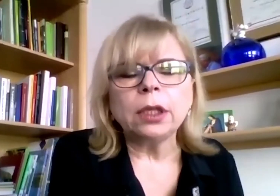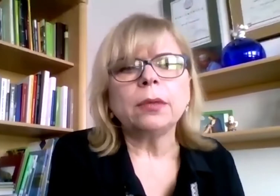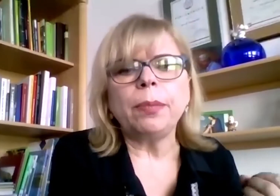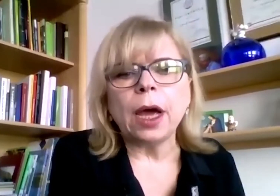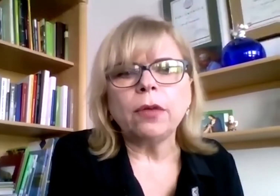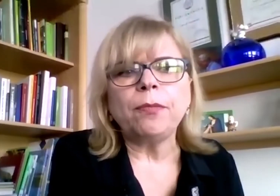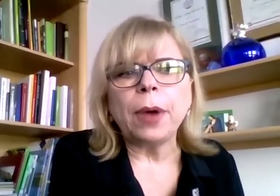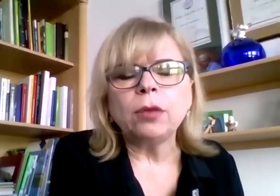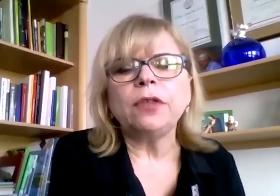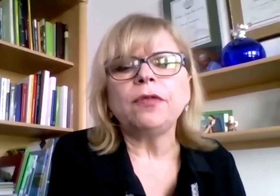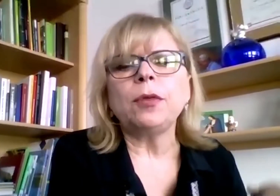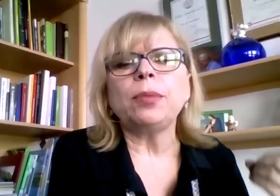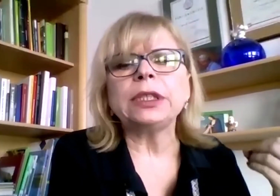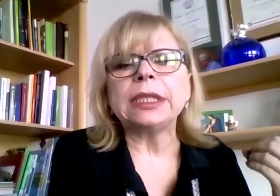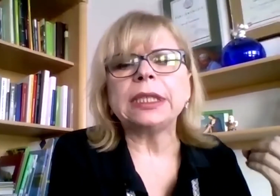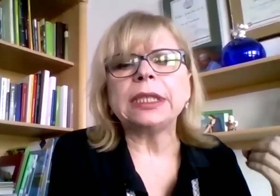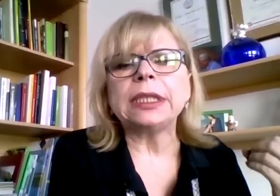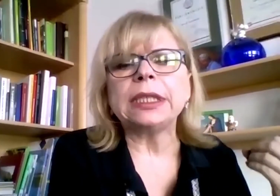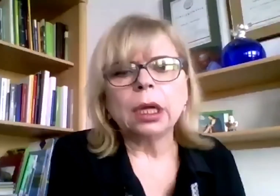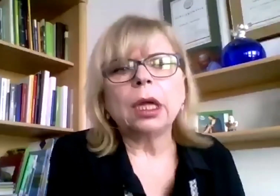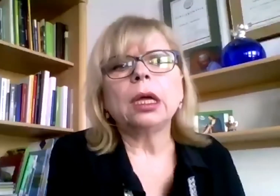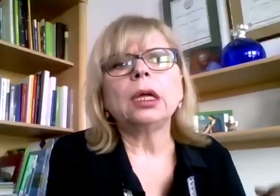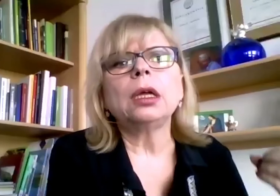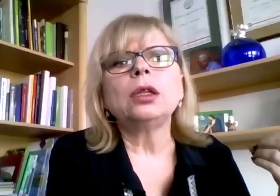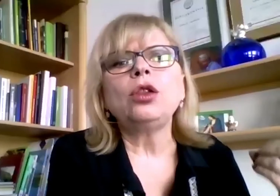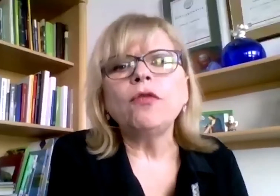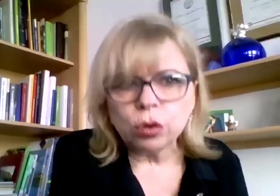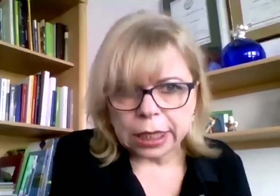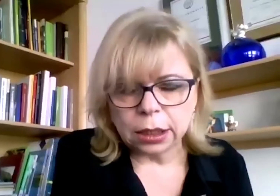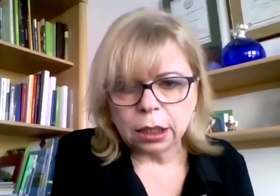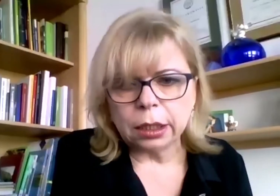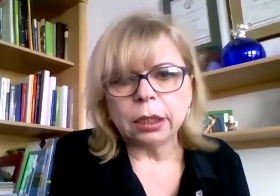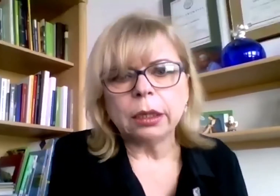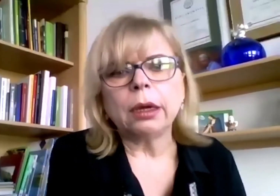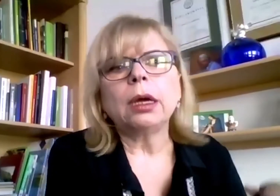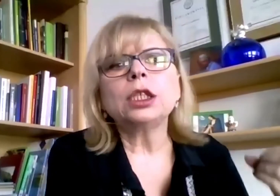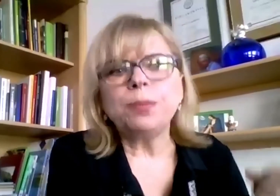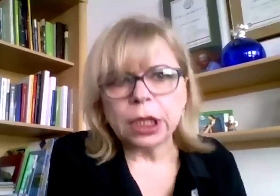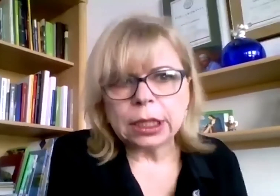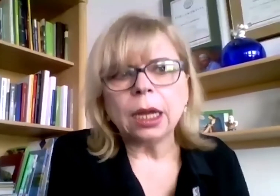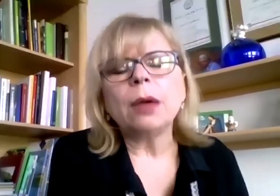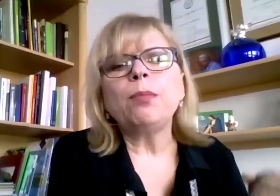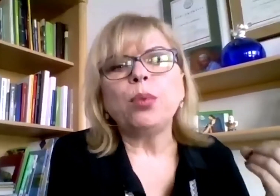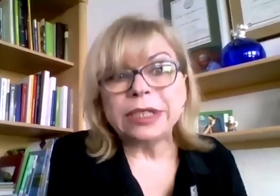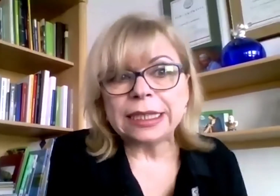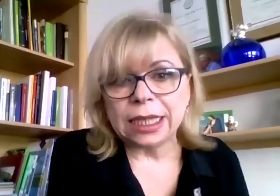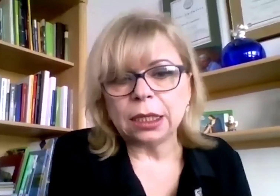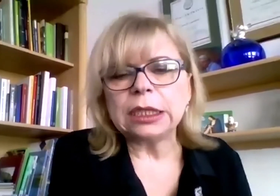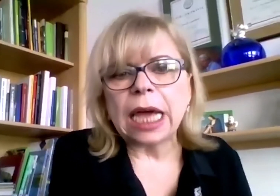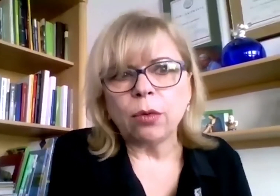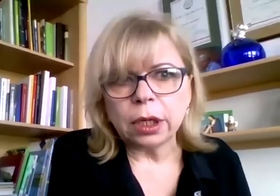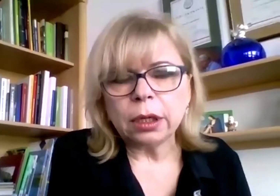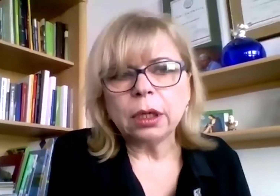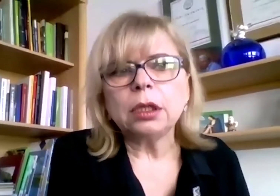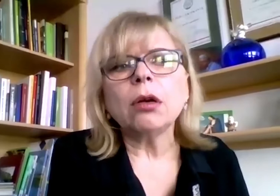pełni wyposałny nowiotenki, szpital pusty,